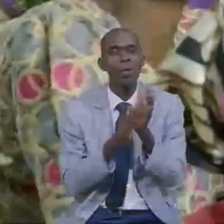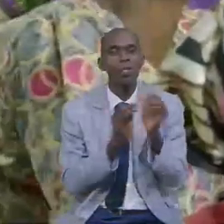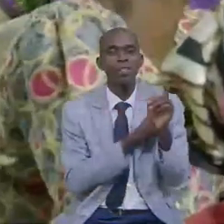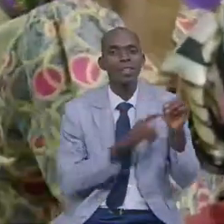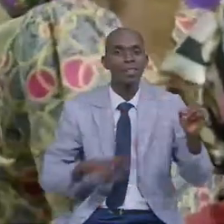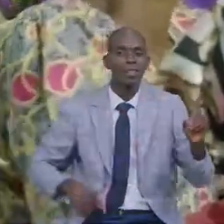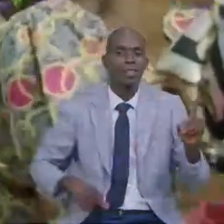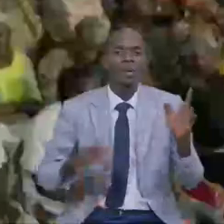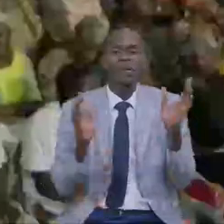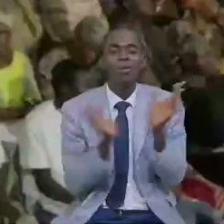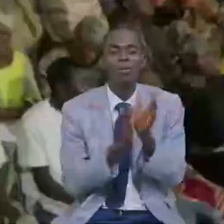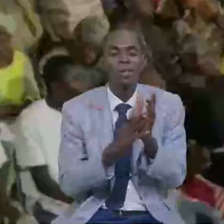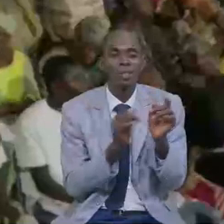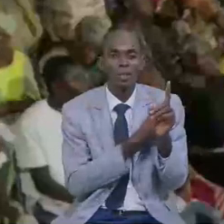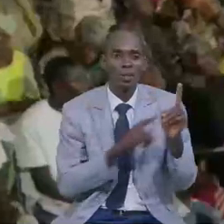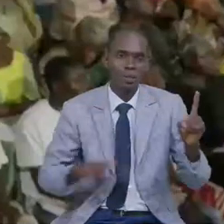à Dieu.